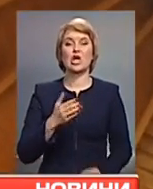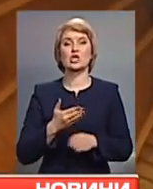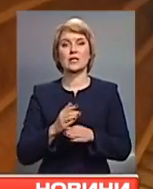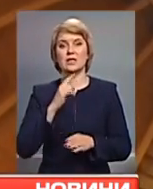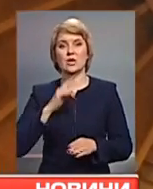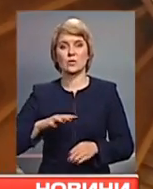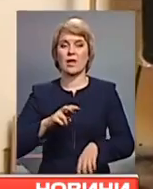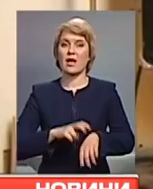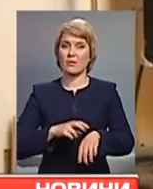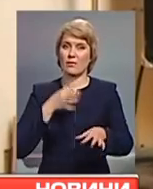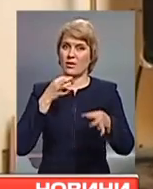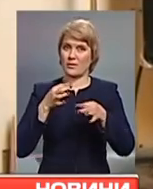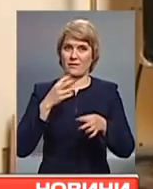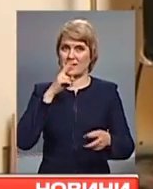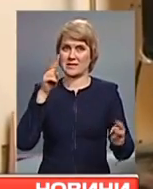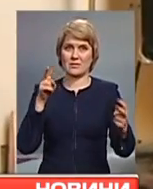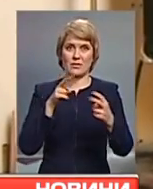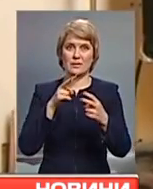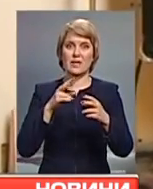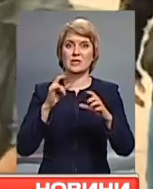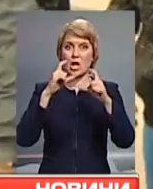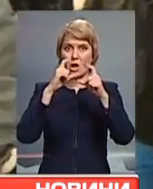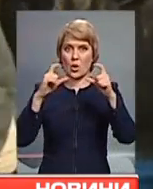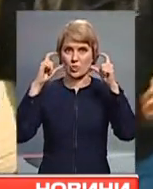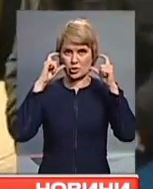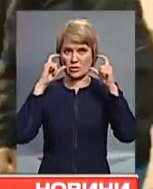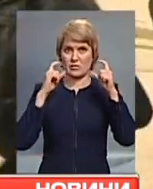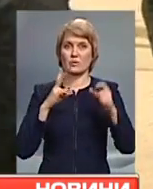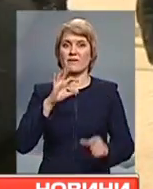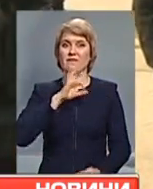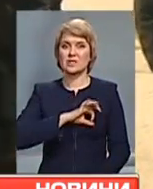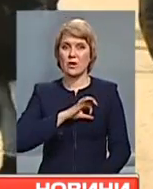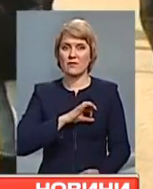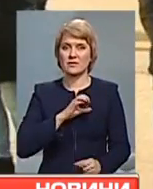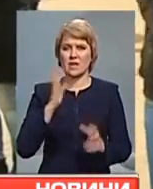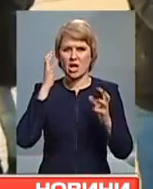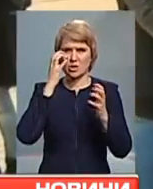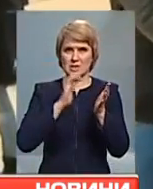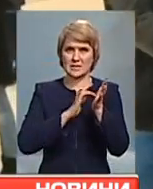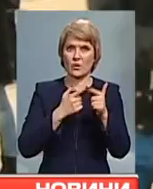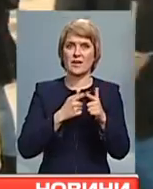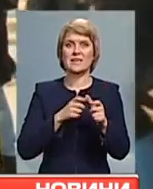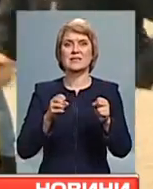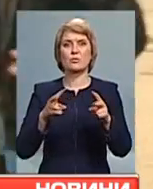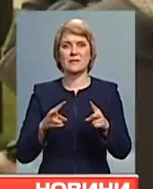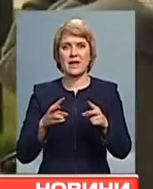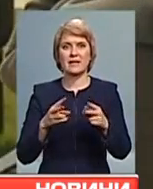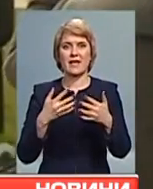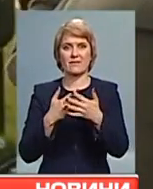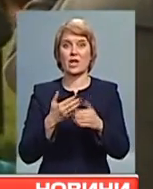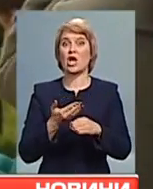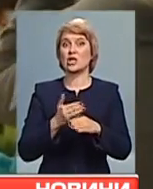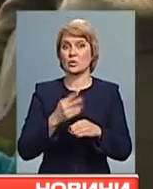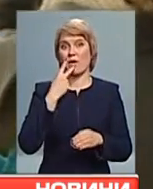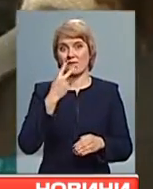що не варто дивитися на небо крізь сонцезахисні окуляри. Використовувати потрібно закопчене скло або спеціальні фільтри. Частково видно затемнення